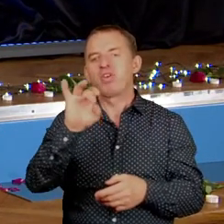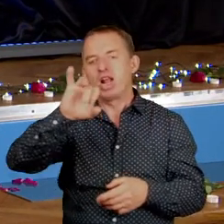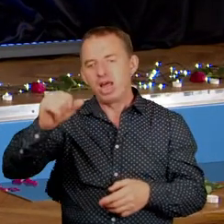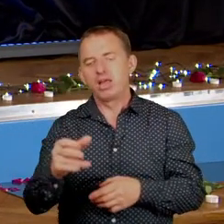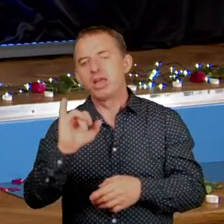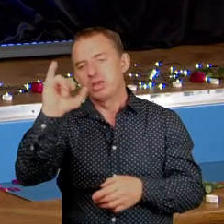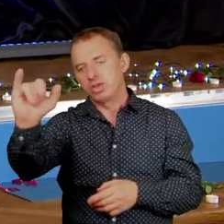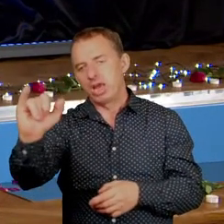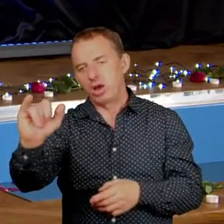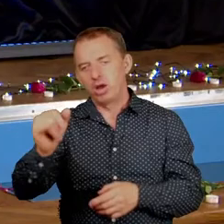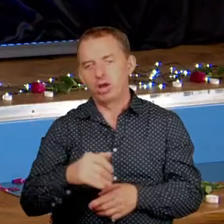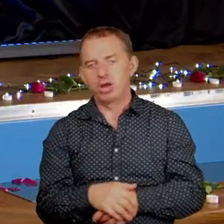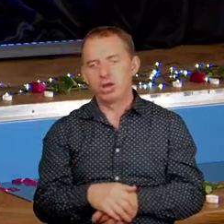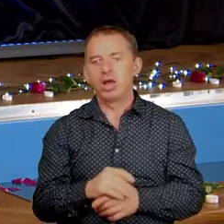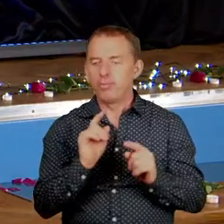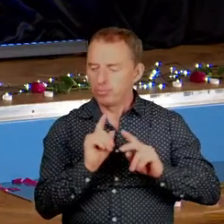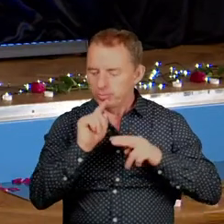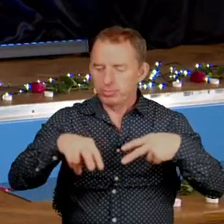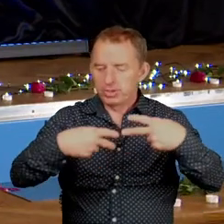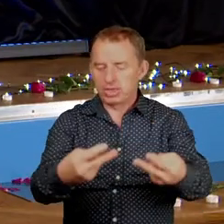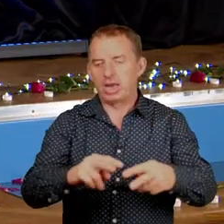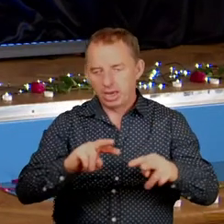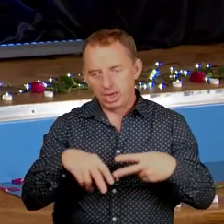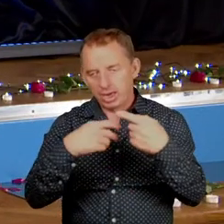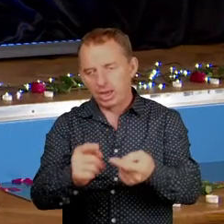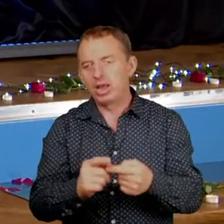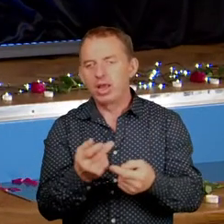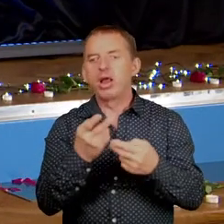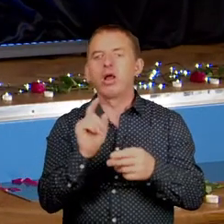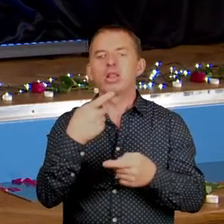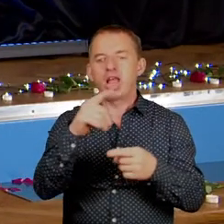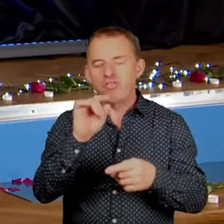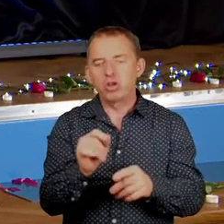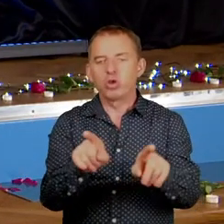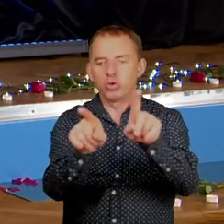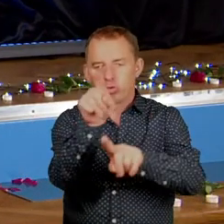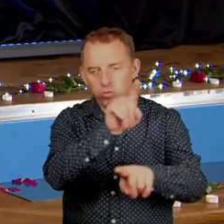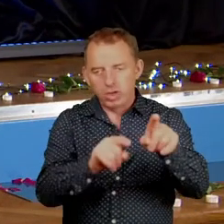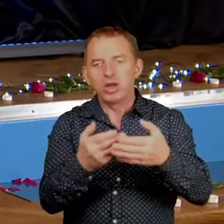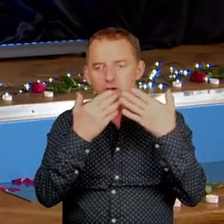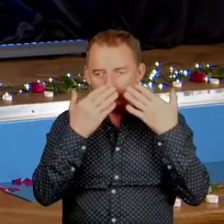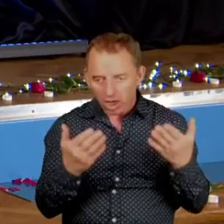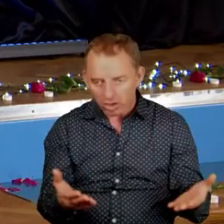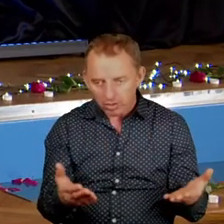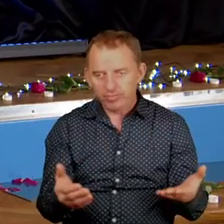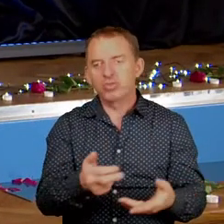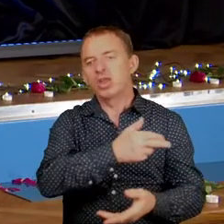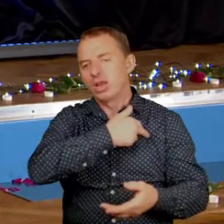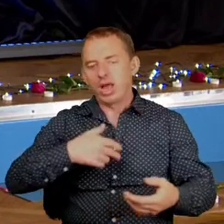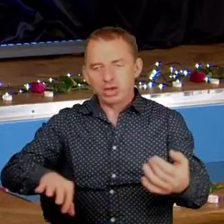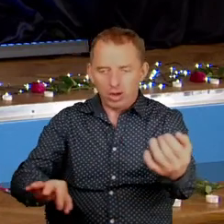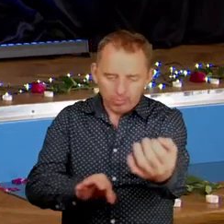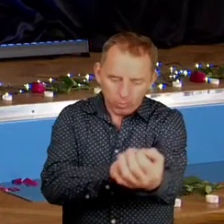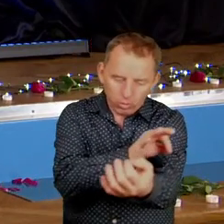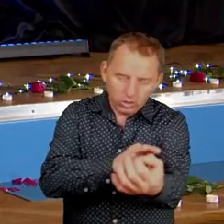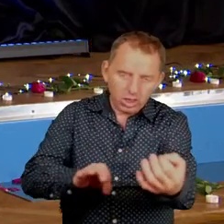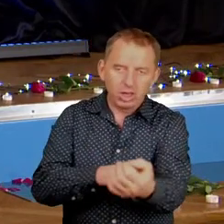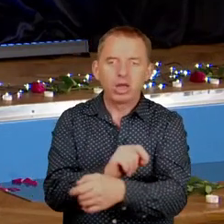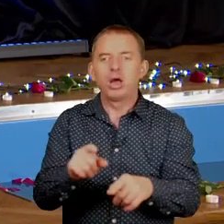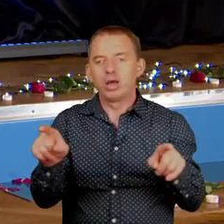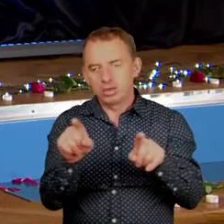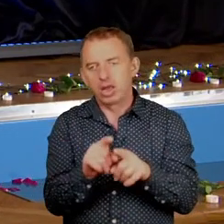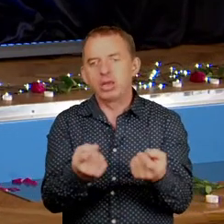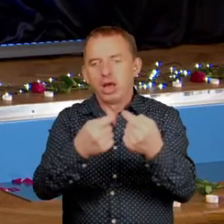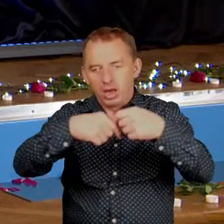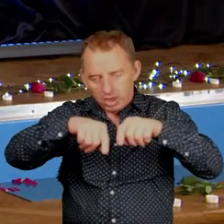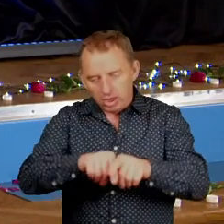jego przesłanie. Dziękuję Dawidowi za wspaniałe tłumaczenie. Dziękuję naszym muzykom za to, że też wlali do